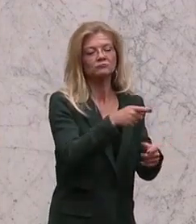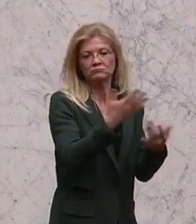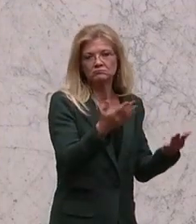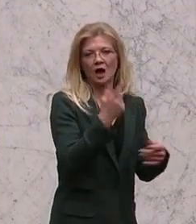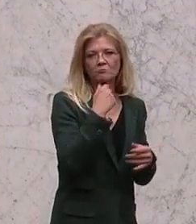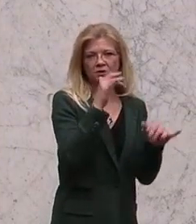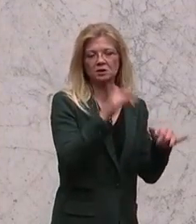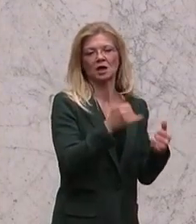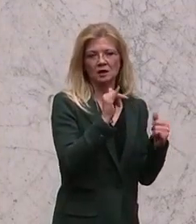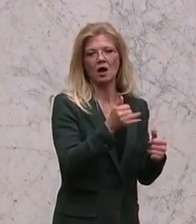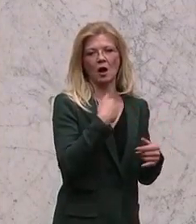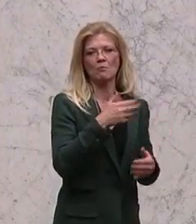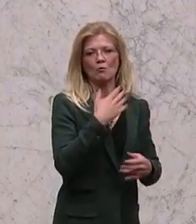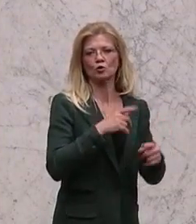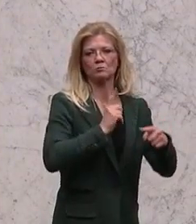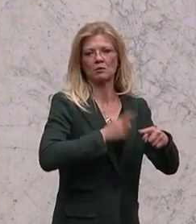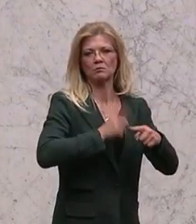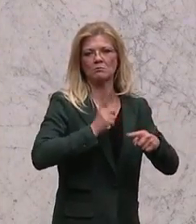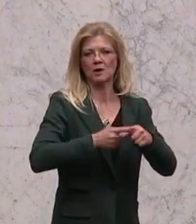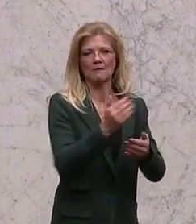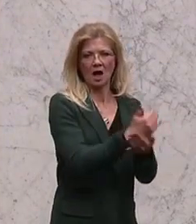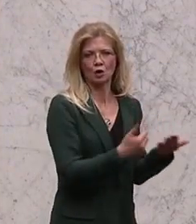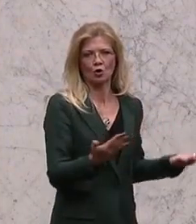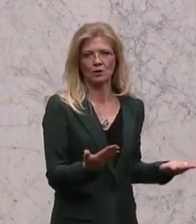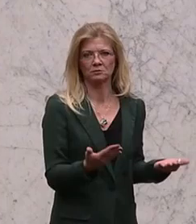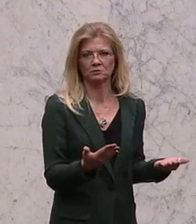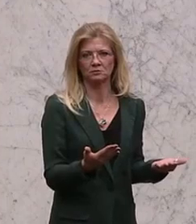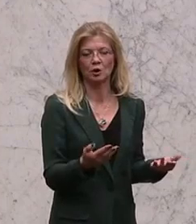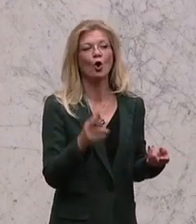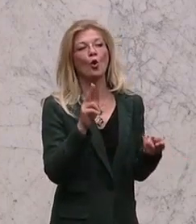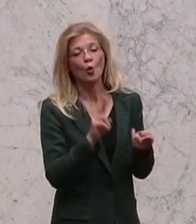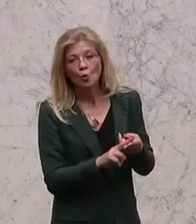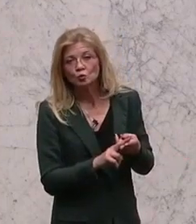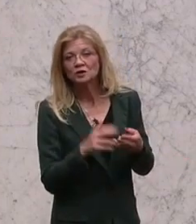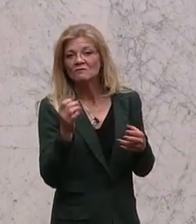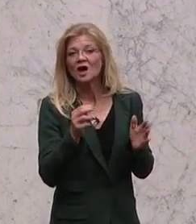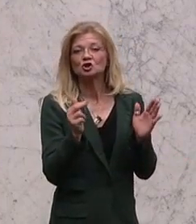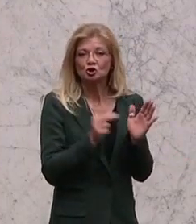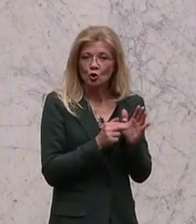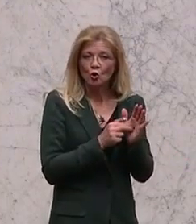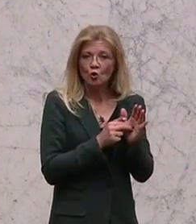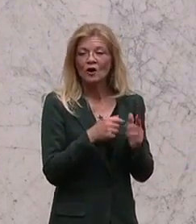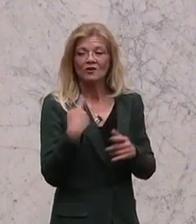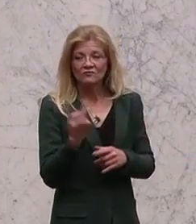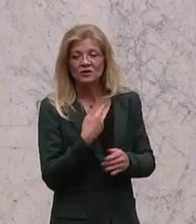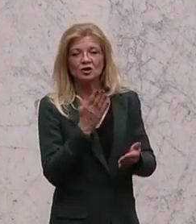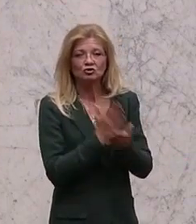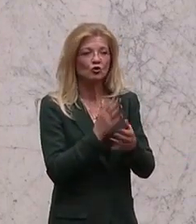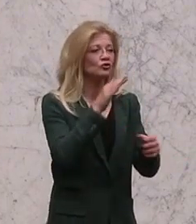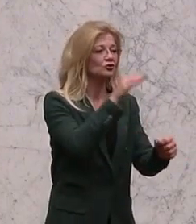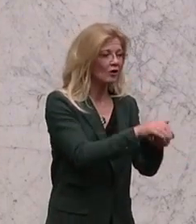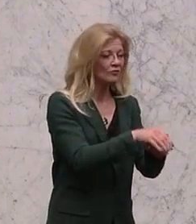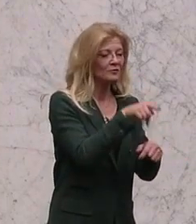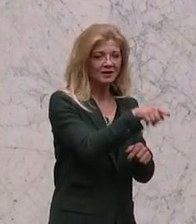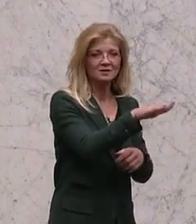Und was dazugekommen ist, ist, dass wir feststellen konnten, dass diese Szene sich vermehrt in die Öffentlichkeit